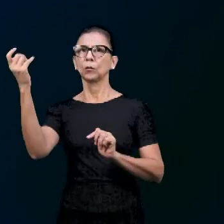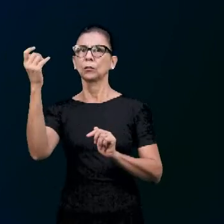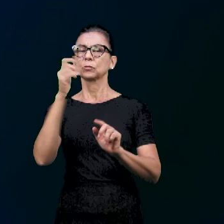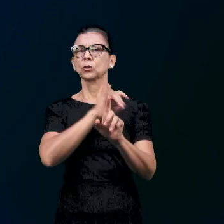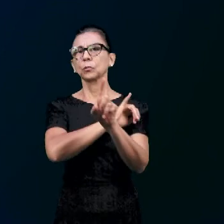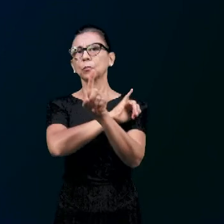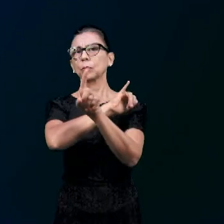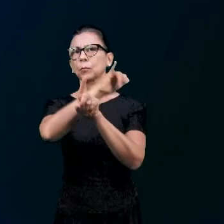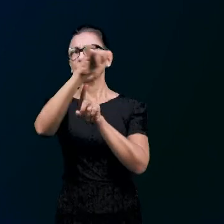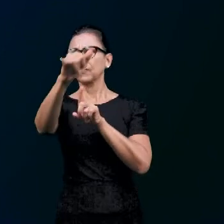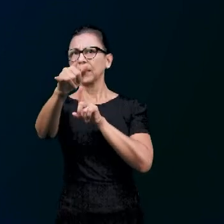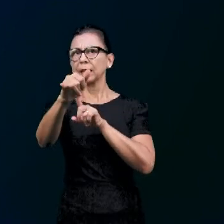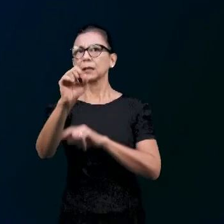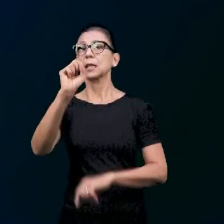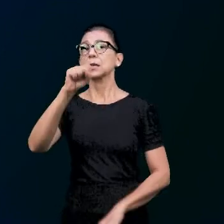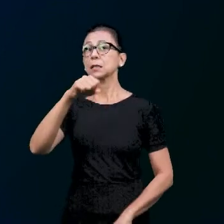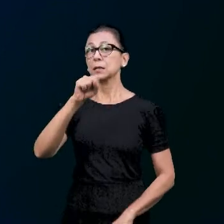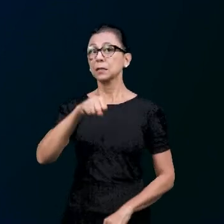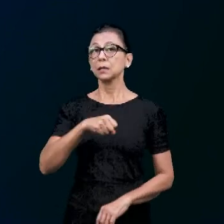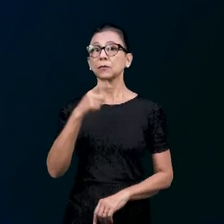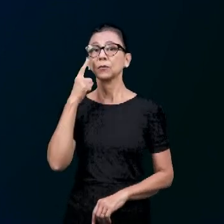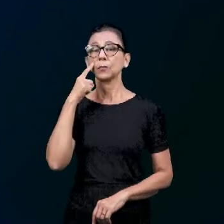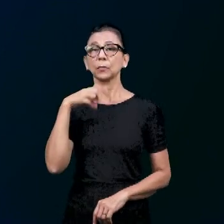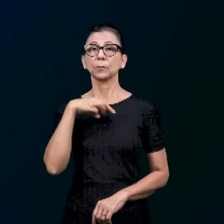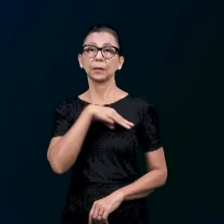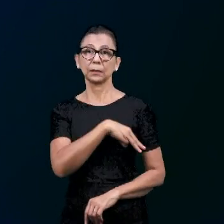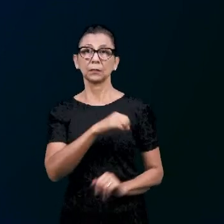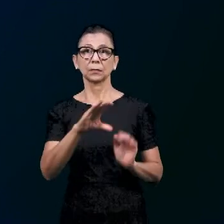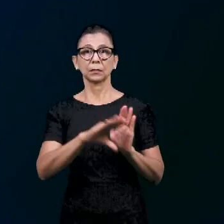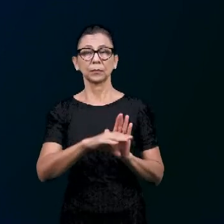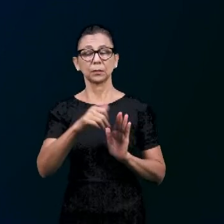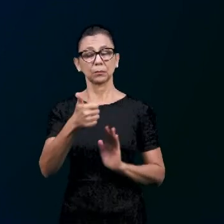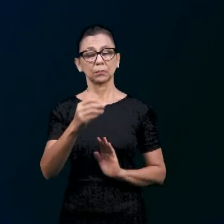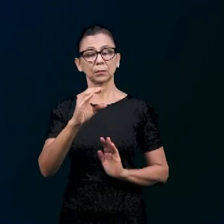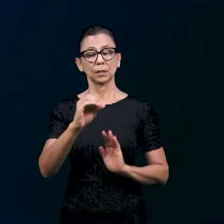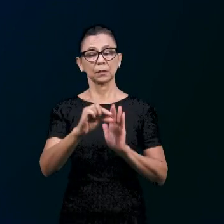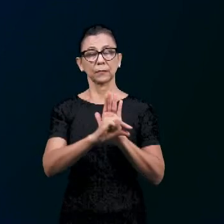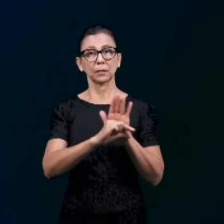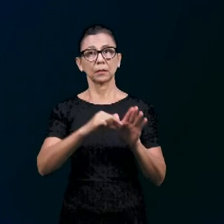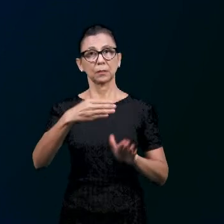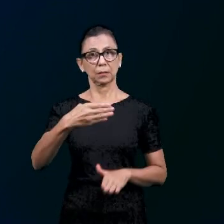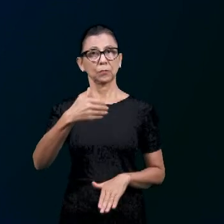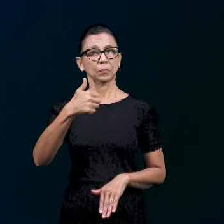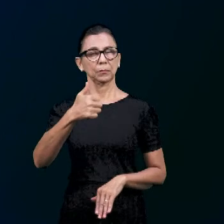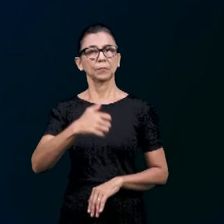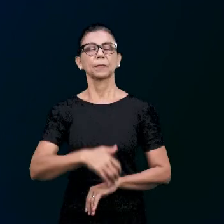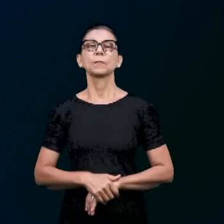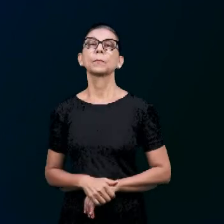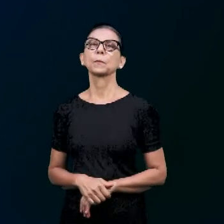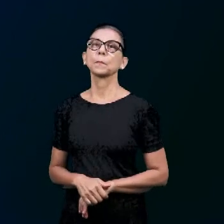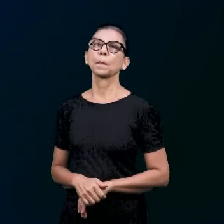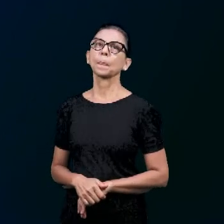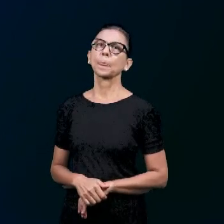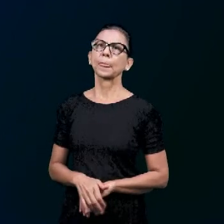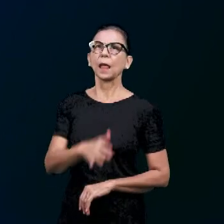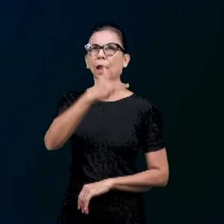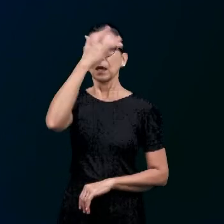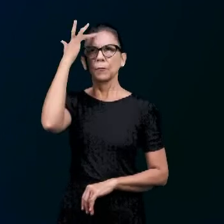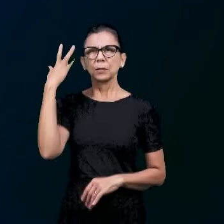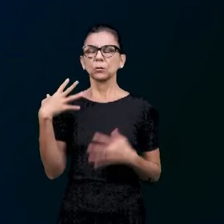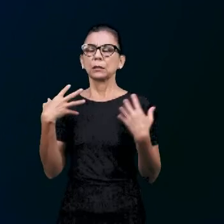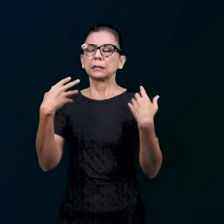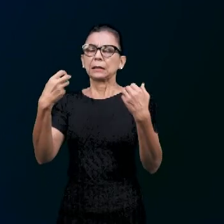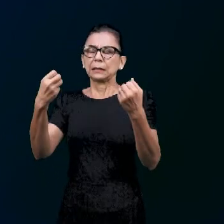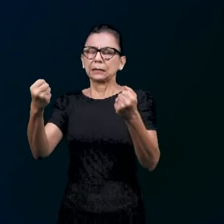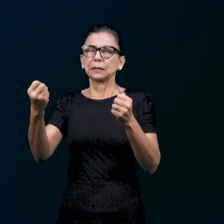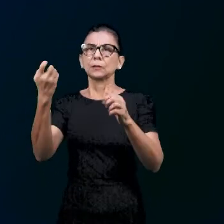retrouvons la réponse dans le livre de Matthieu, chapitre 10, verset 41, qui dit, celui qui reçoit un prophète